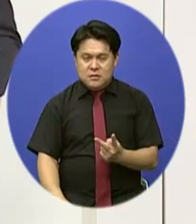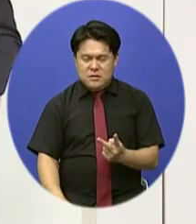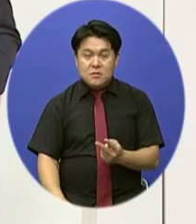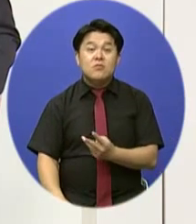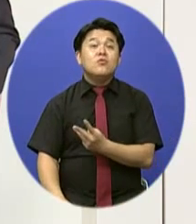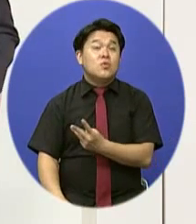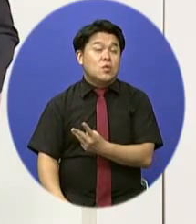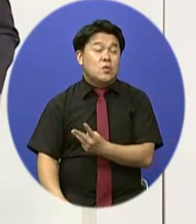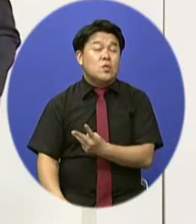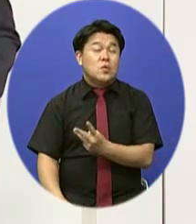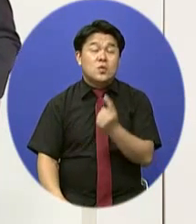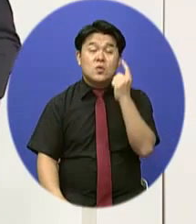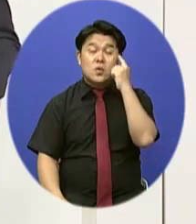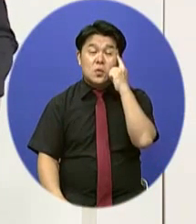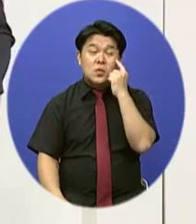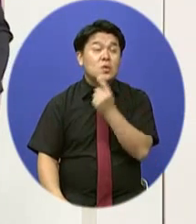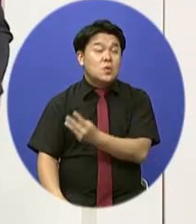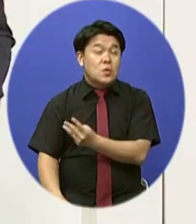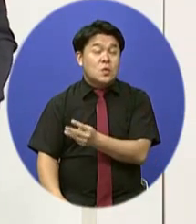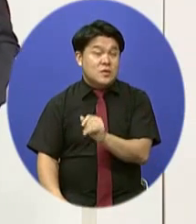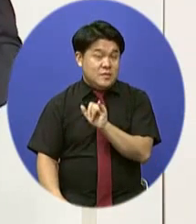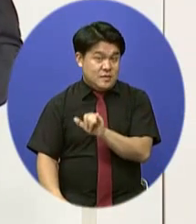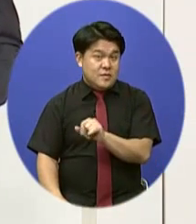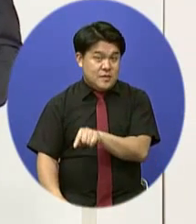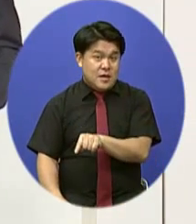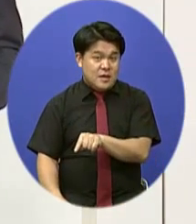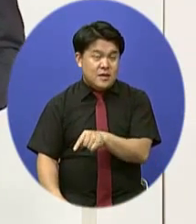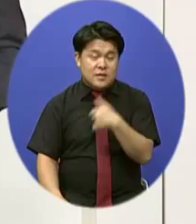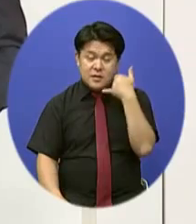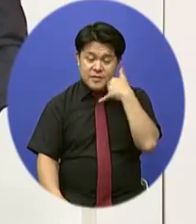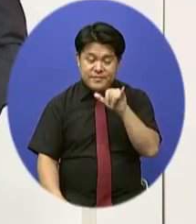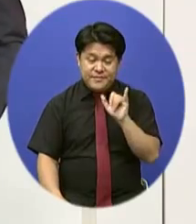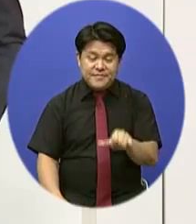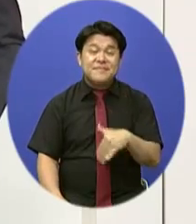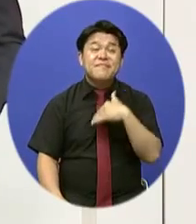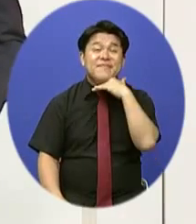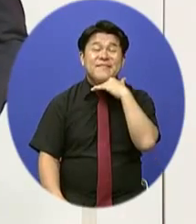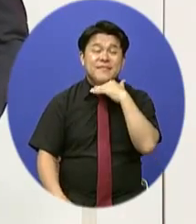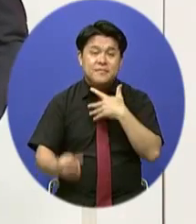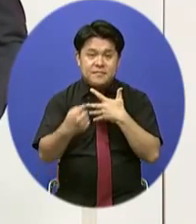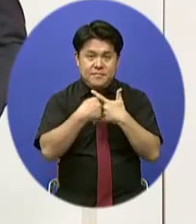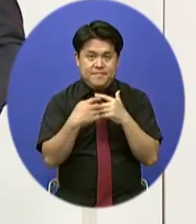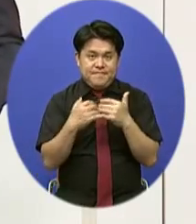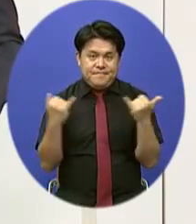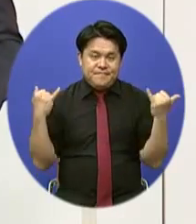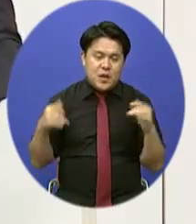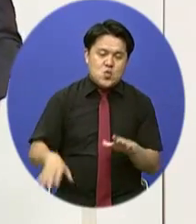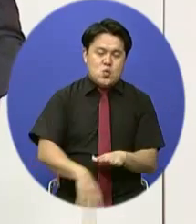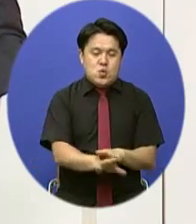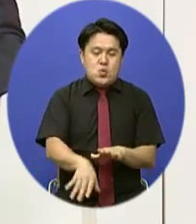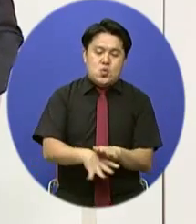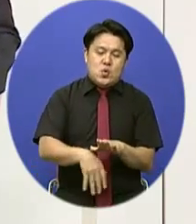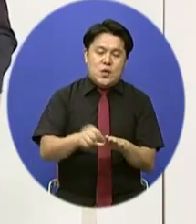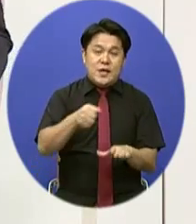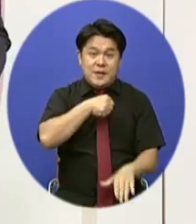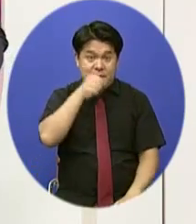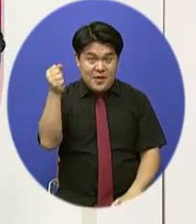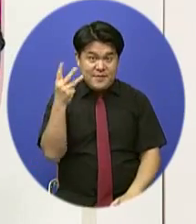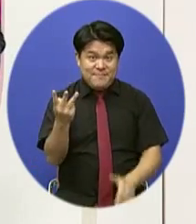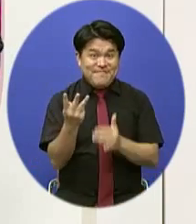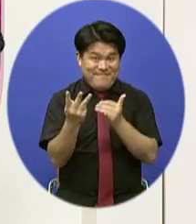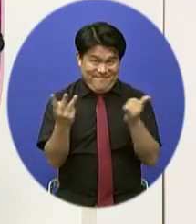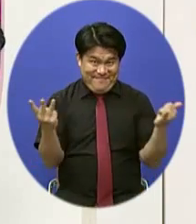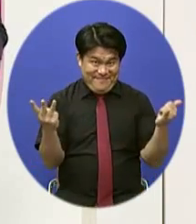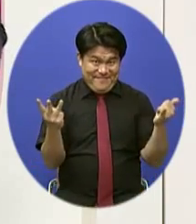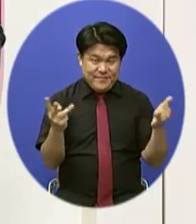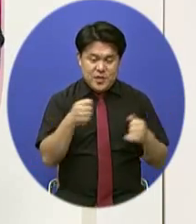3번이 정답이요라고 생각하면 3번을 누르시고 전화기를 놓고 기다리시면 저희가 추첨을 해서 네. 우리 MC들의 네.